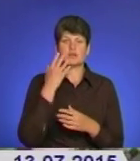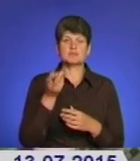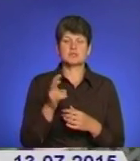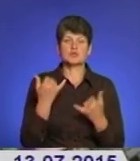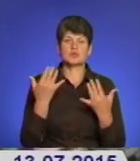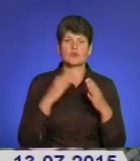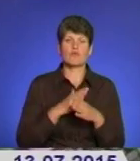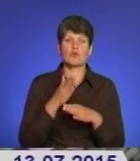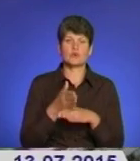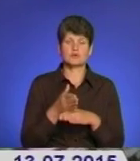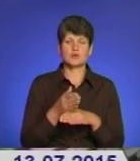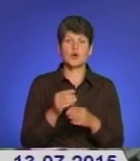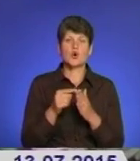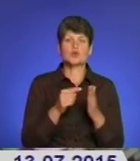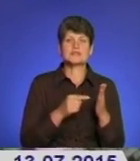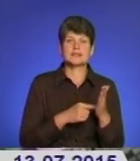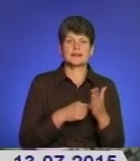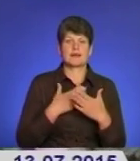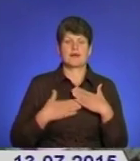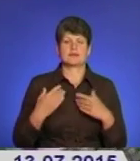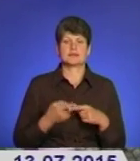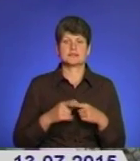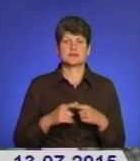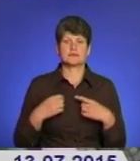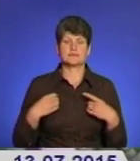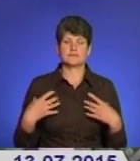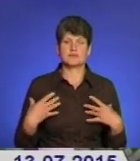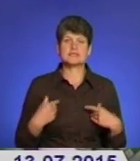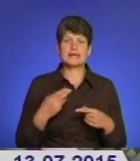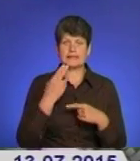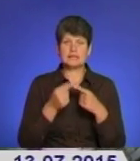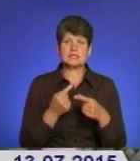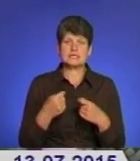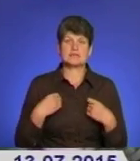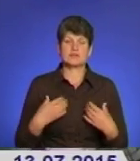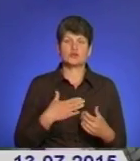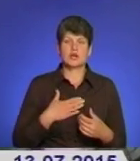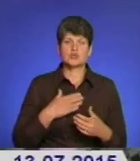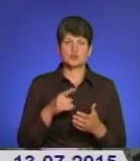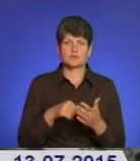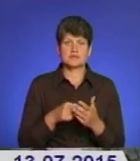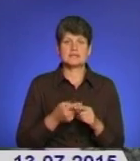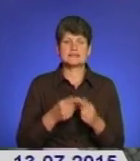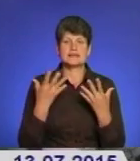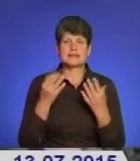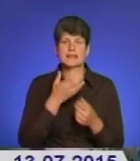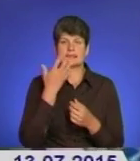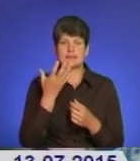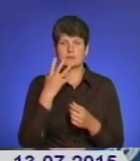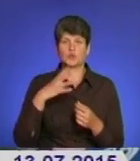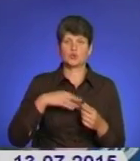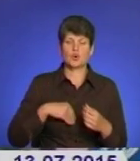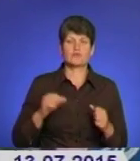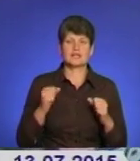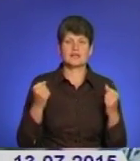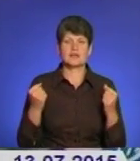сьогодні, розділити радість цієї парафії. Це традиційне свято для нашого міста. Цей день такий теплий, як духовно, так і